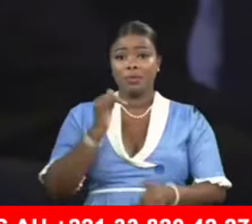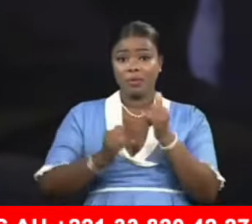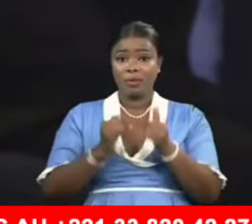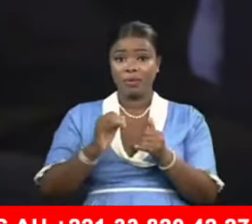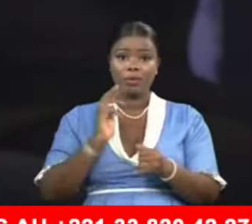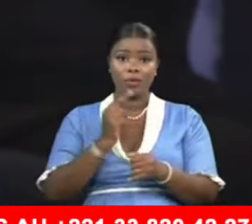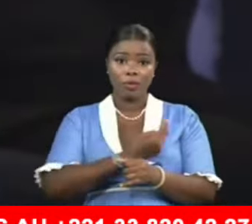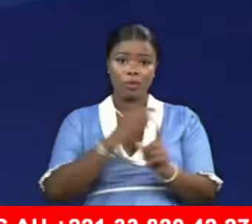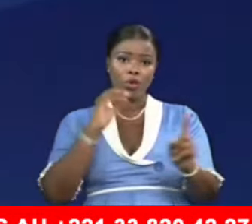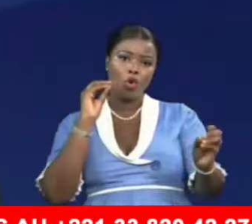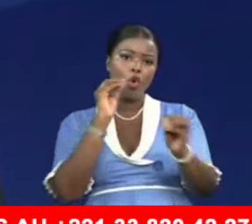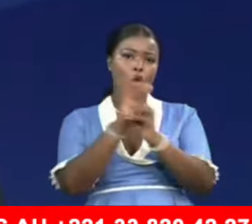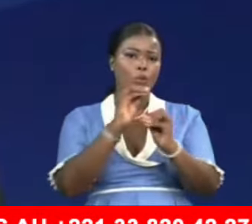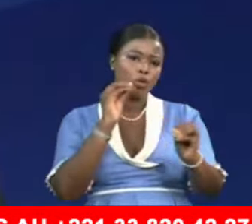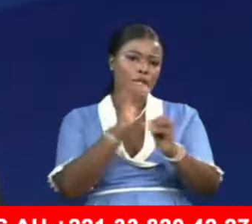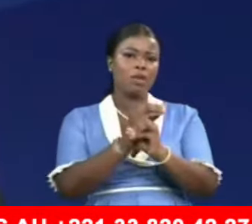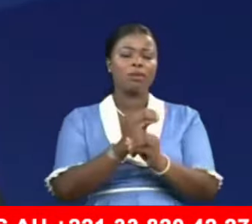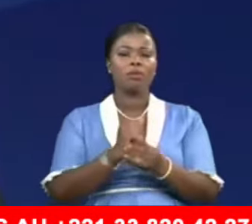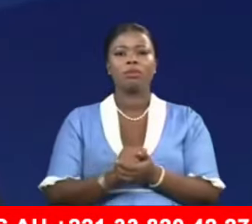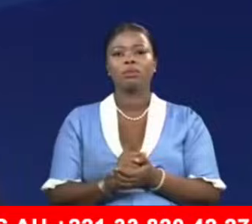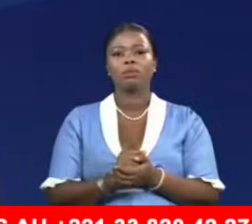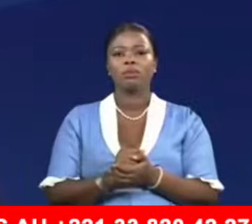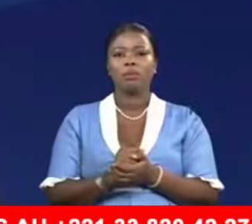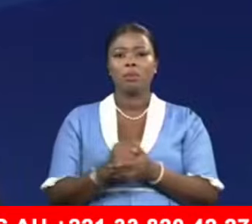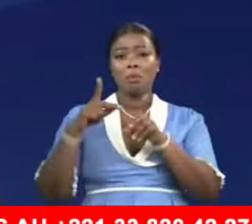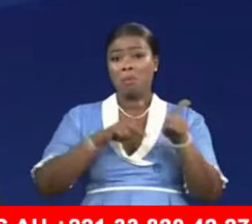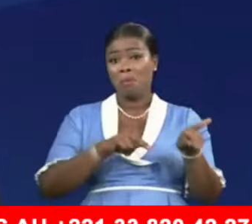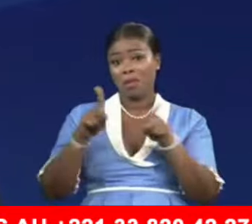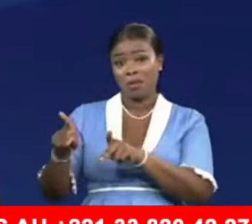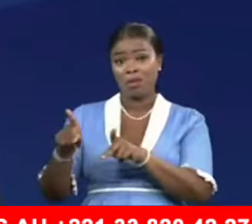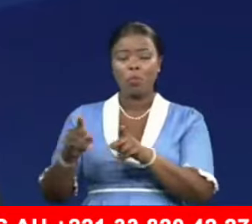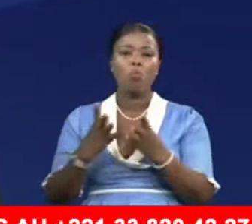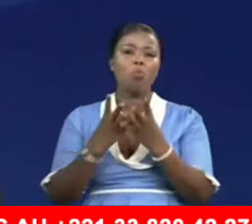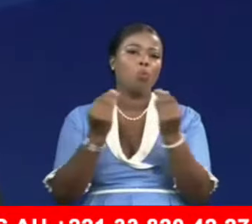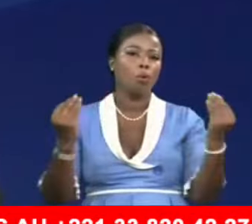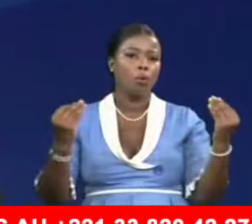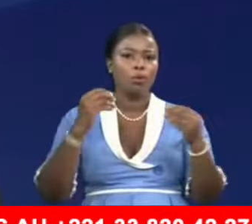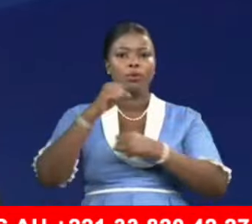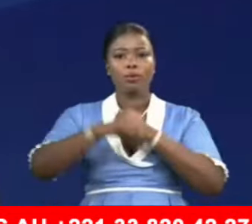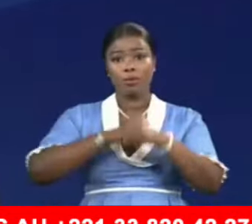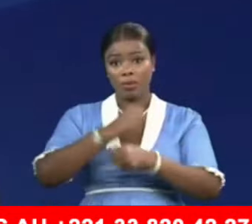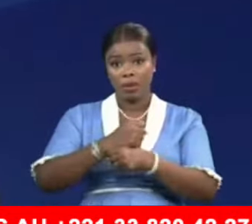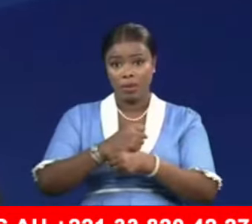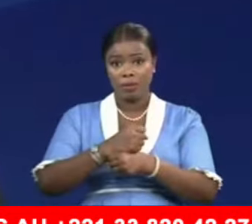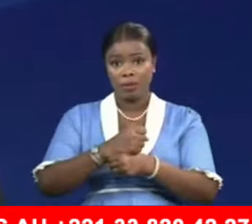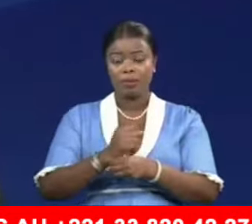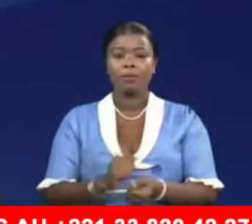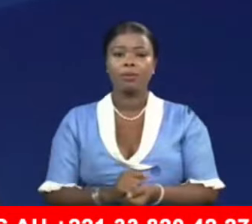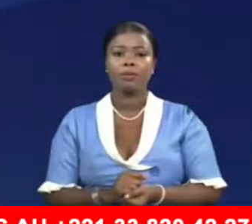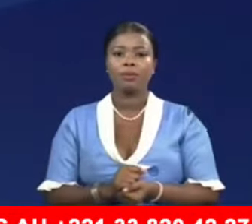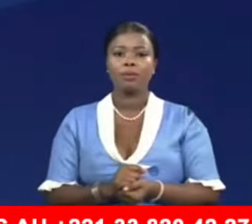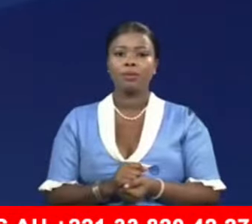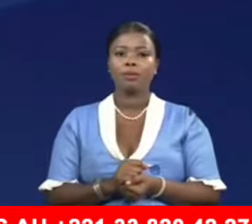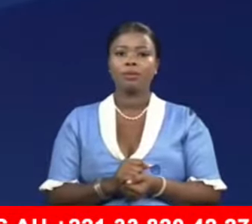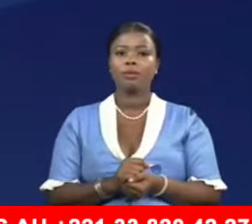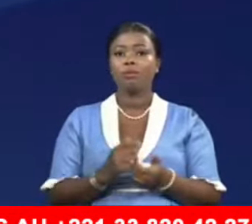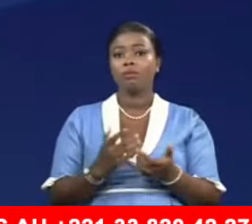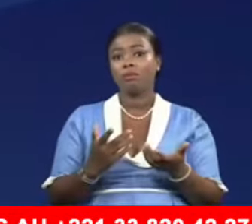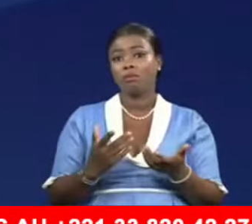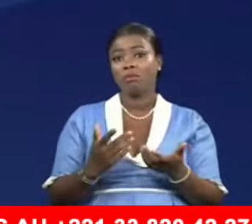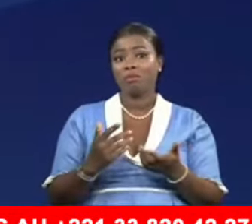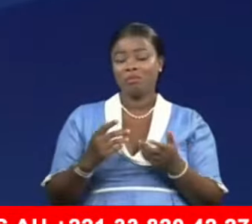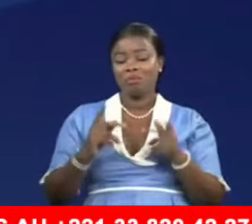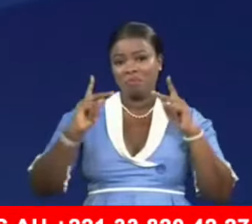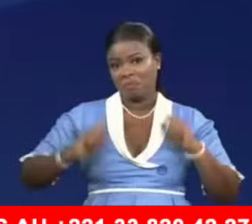opposés avec résilience pendant tant d'années c'est que en patriote